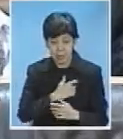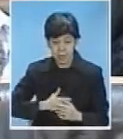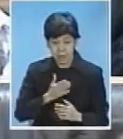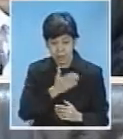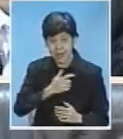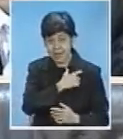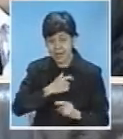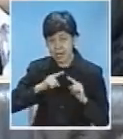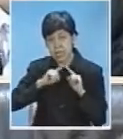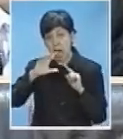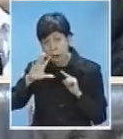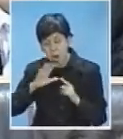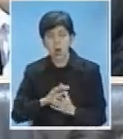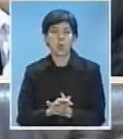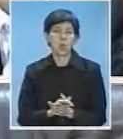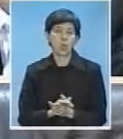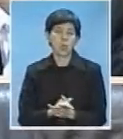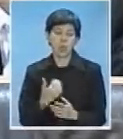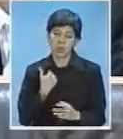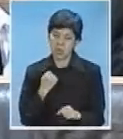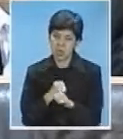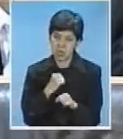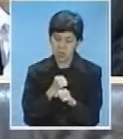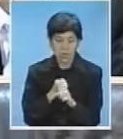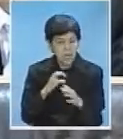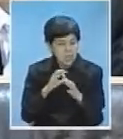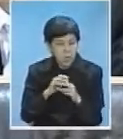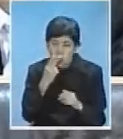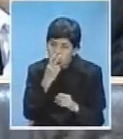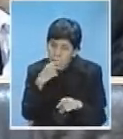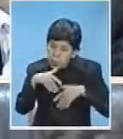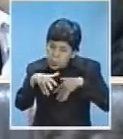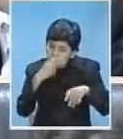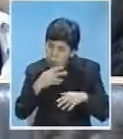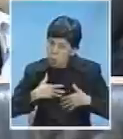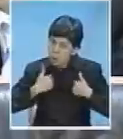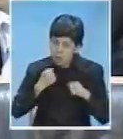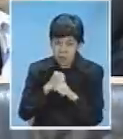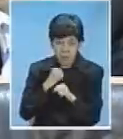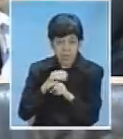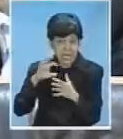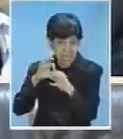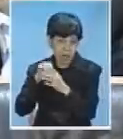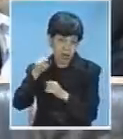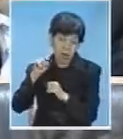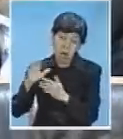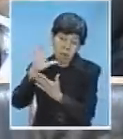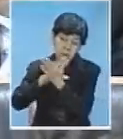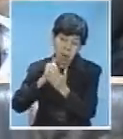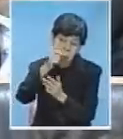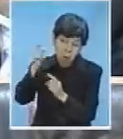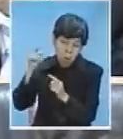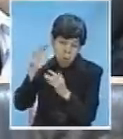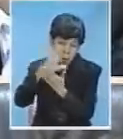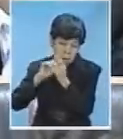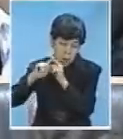5เขาโดดเด่นในเรื่องการใช้ดัชนีชี้วัดความสุขไม่ไหลตามกระแสของประเทศส่วนใหญ่ในโ